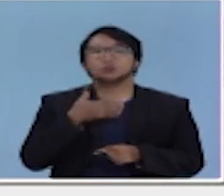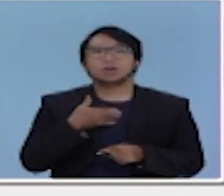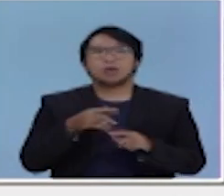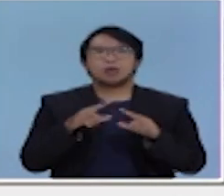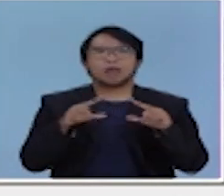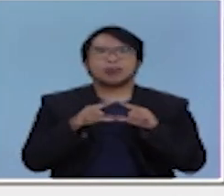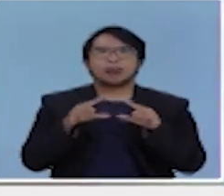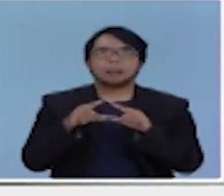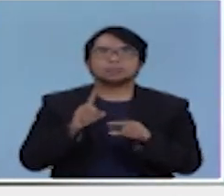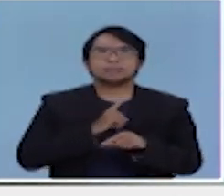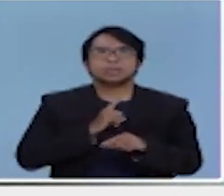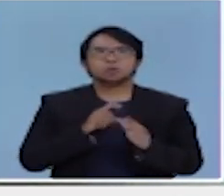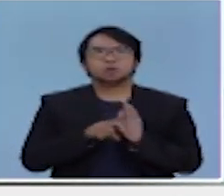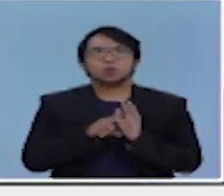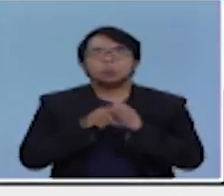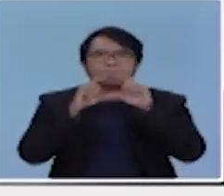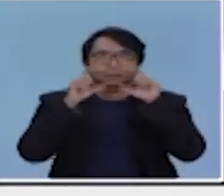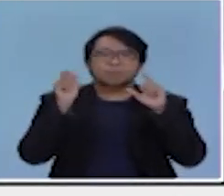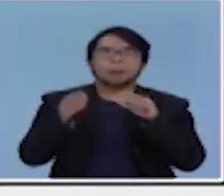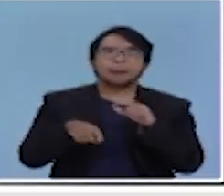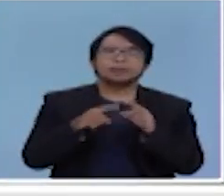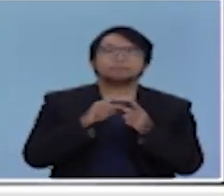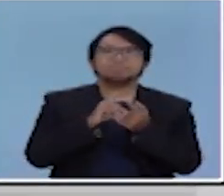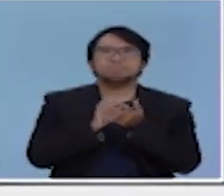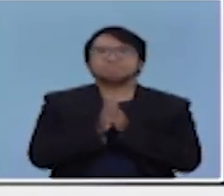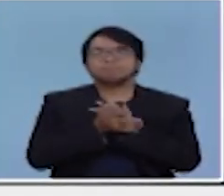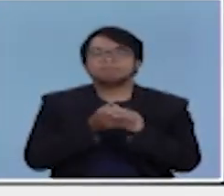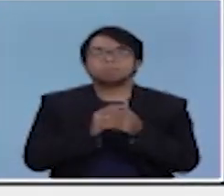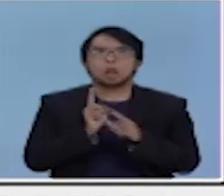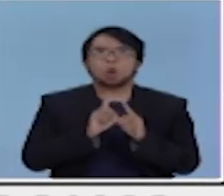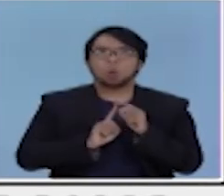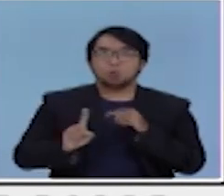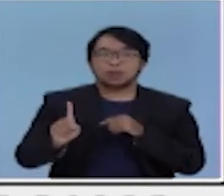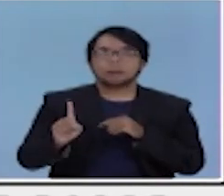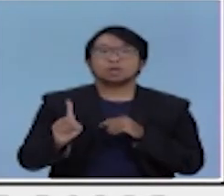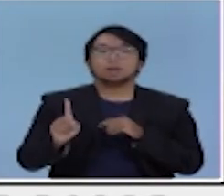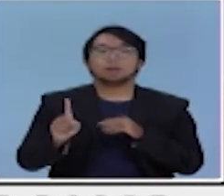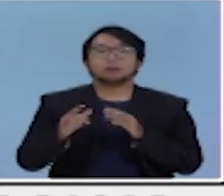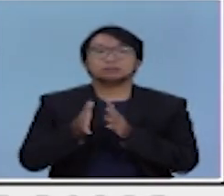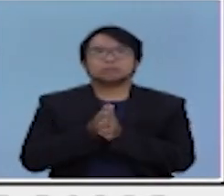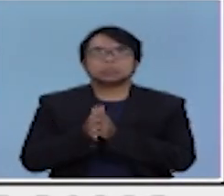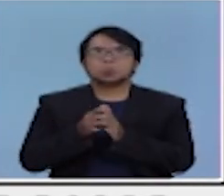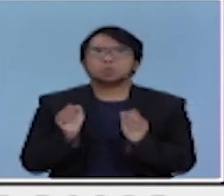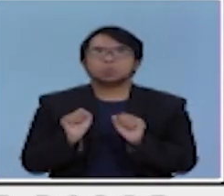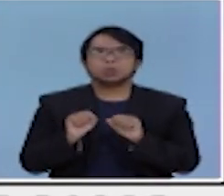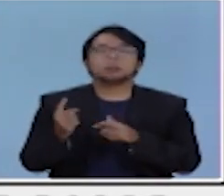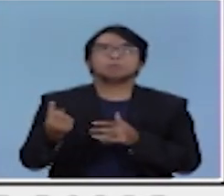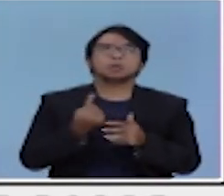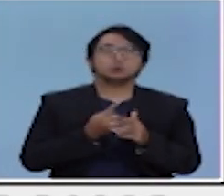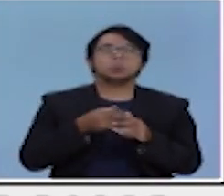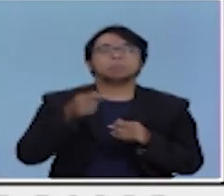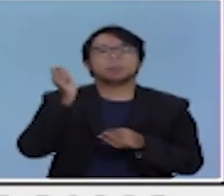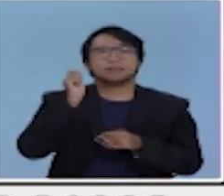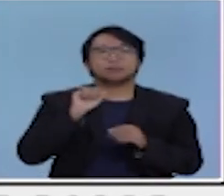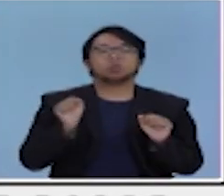pakaian sanitizer rajin cuci tangan tokek kalau dari luar rumah langsung masuk rumah langsung mandi bersih-bersih sedangkan kalau untuk ke rumah